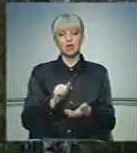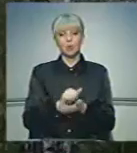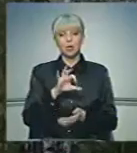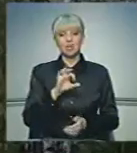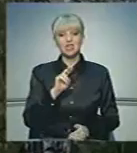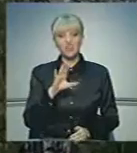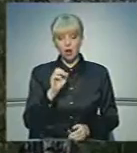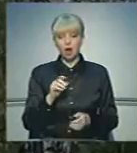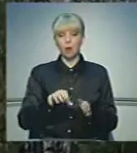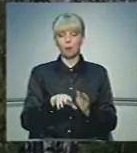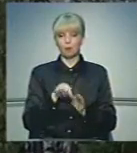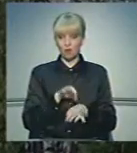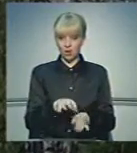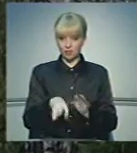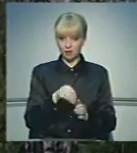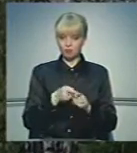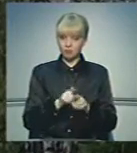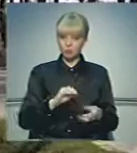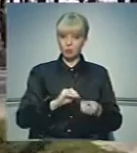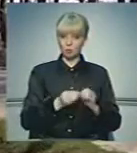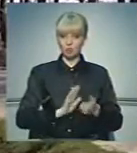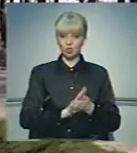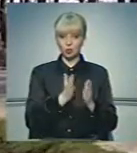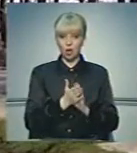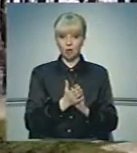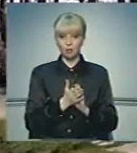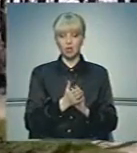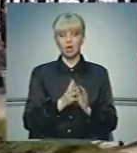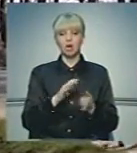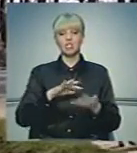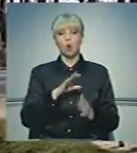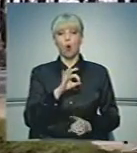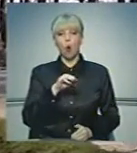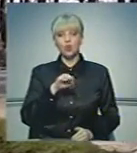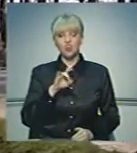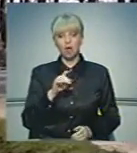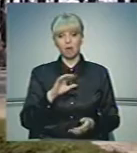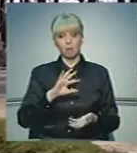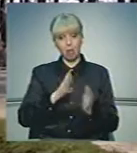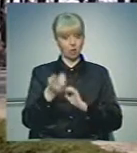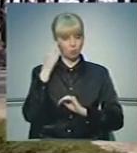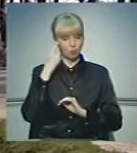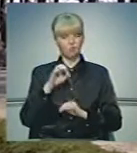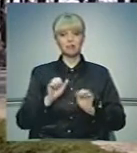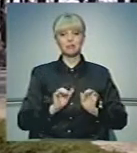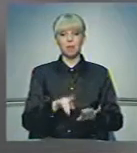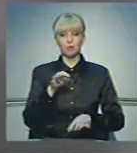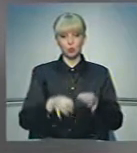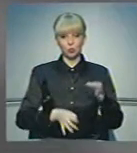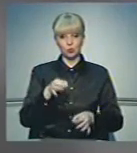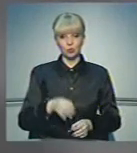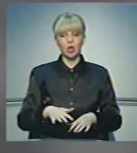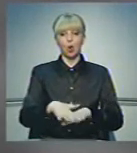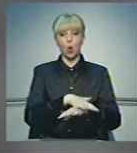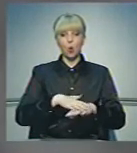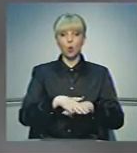проведення виборів. Хоча там нині склалася також проблемна ситуація, бо село Оживе вже передумало. Справа у суді.